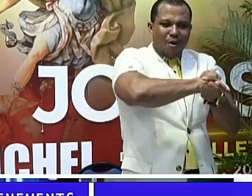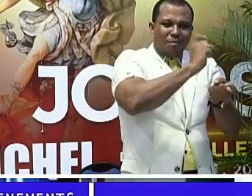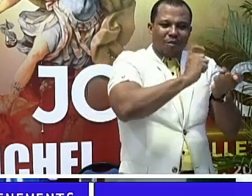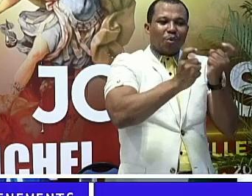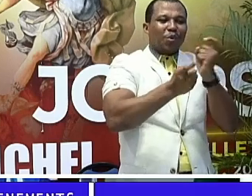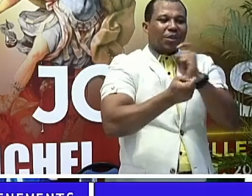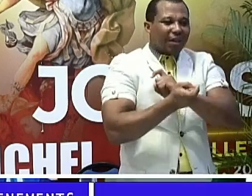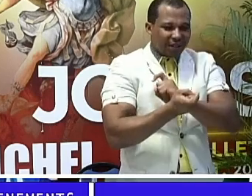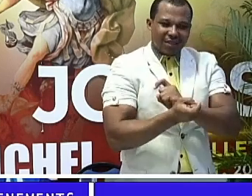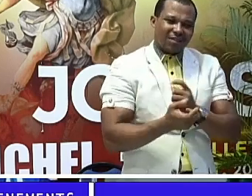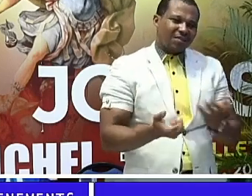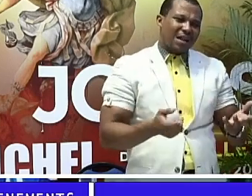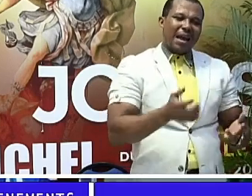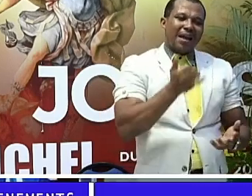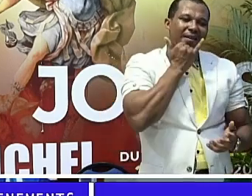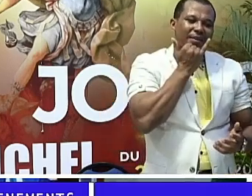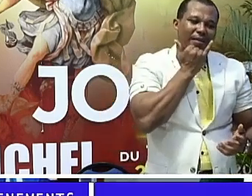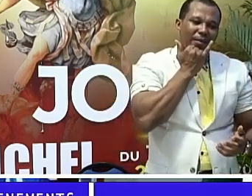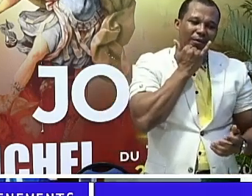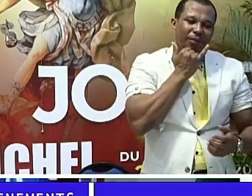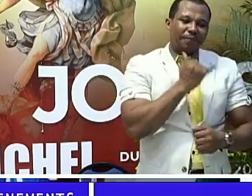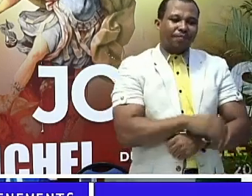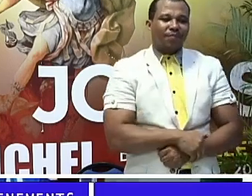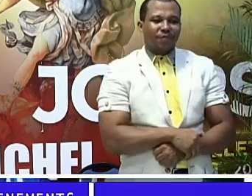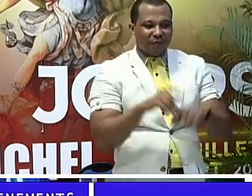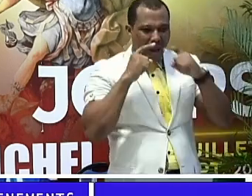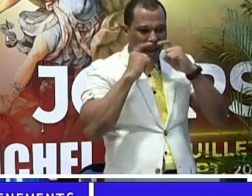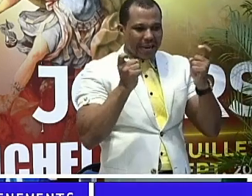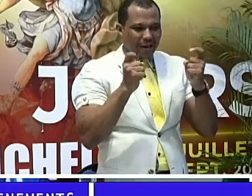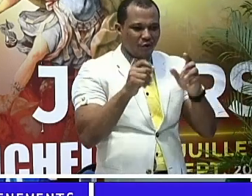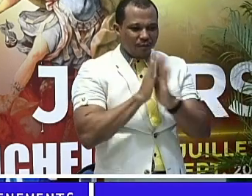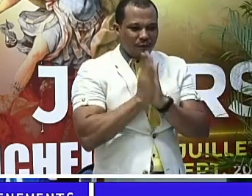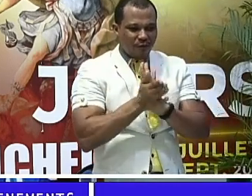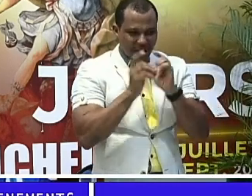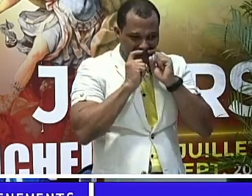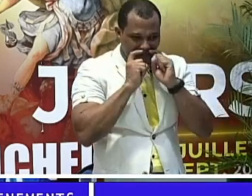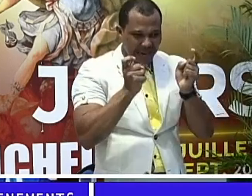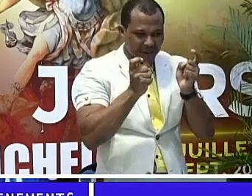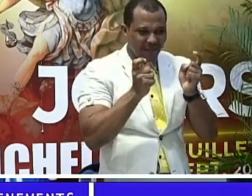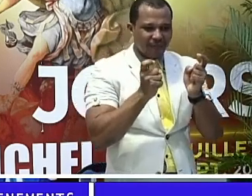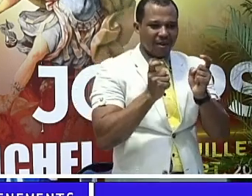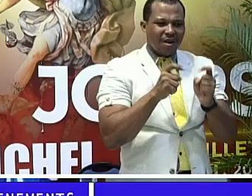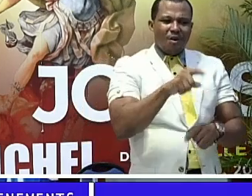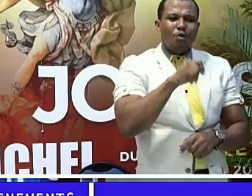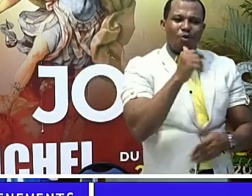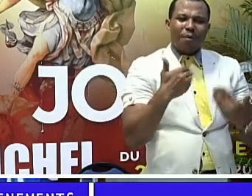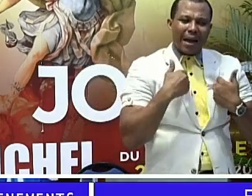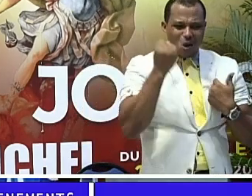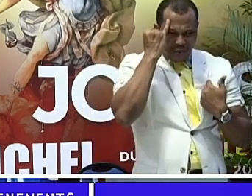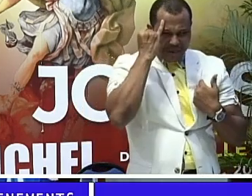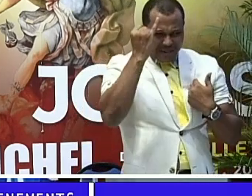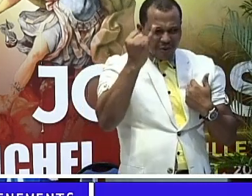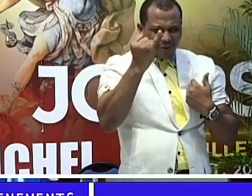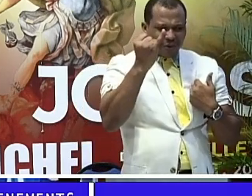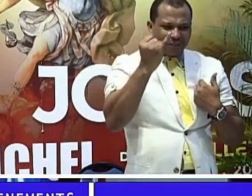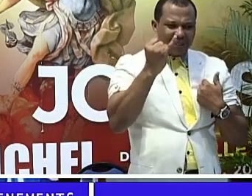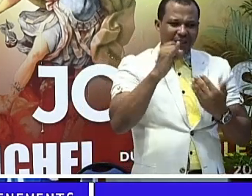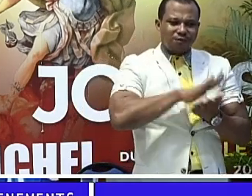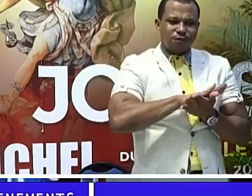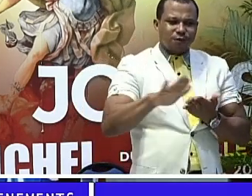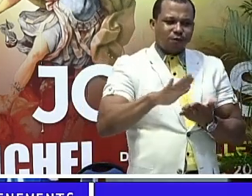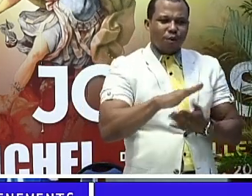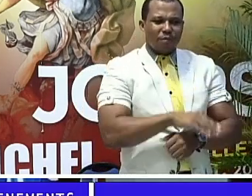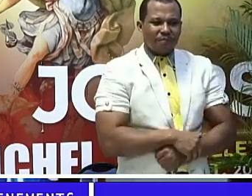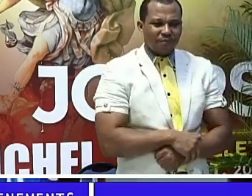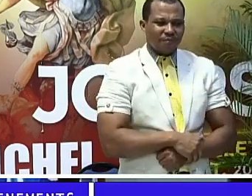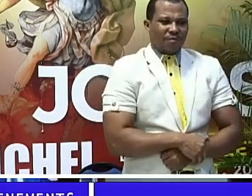bèg, ou pa ka parler parce que vin l'aide. Parce que pa genyen yon idéologie qui propage ou même. Ou